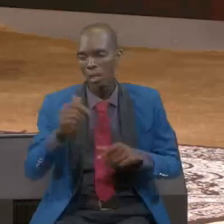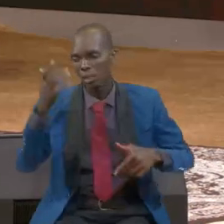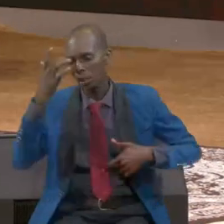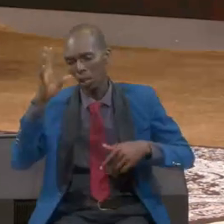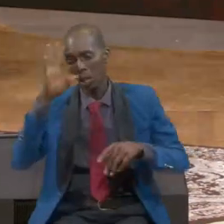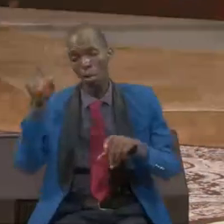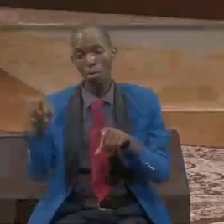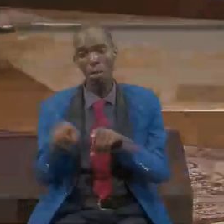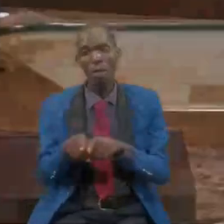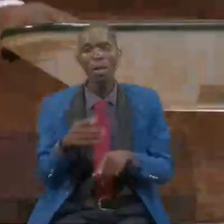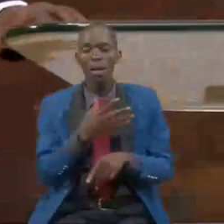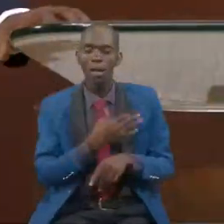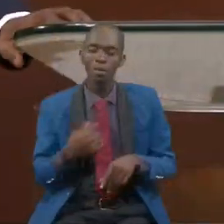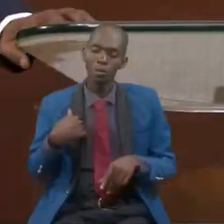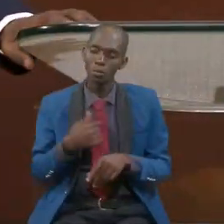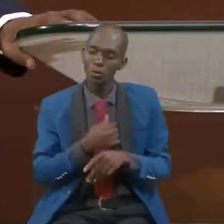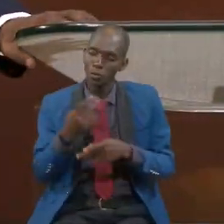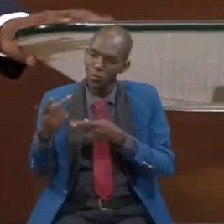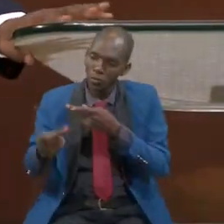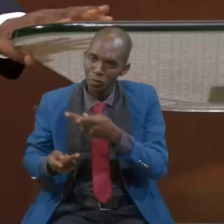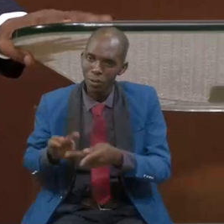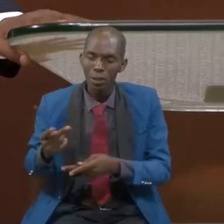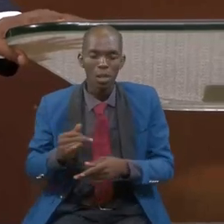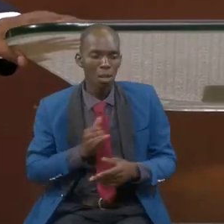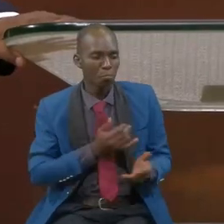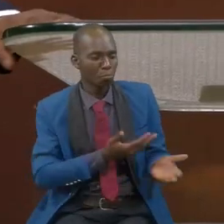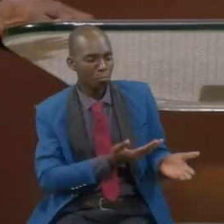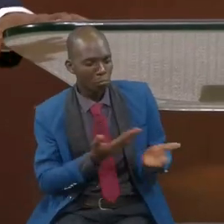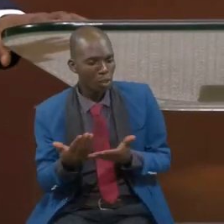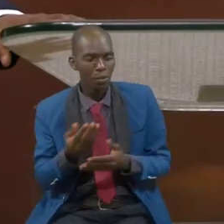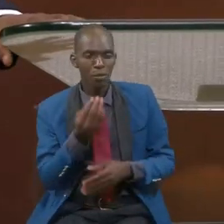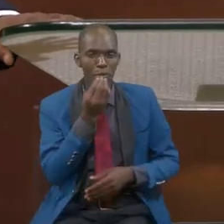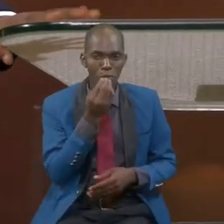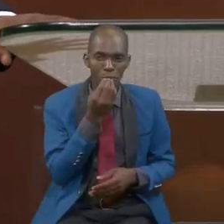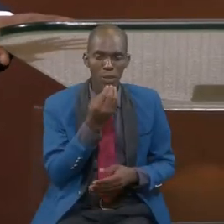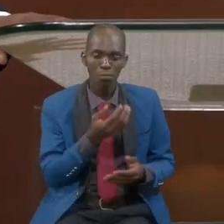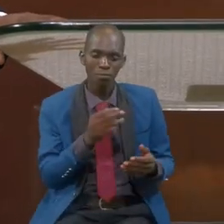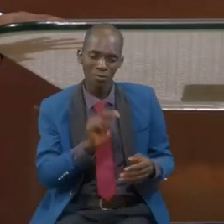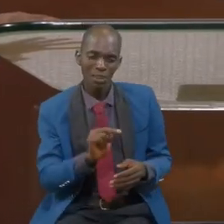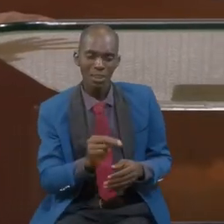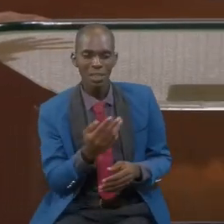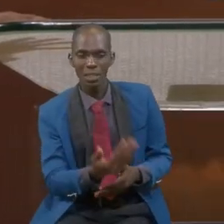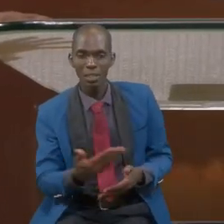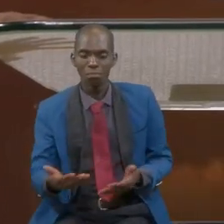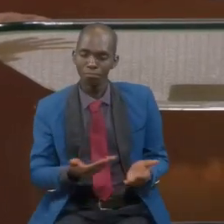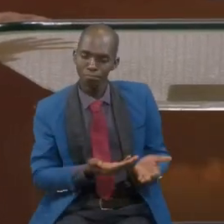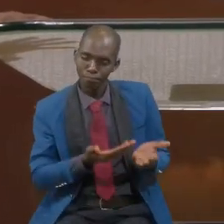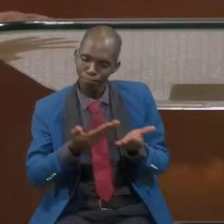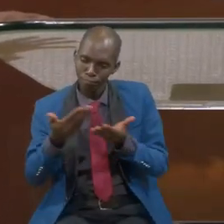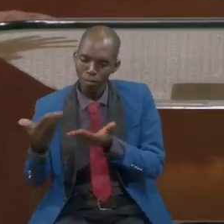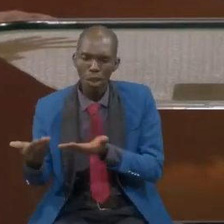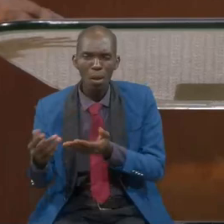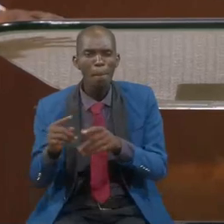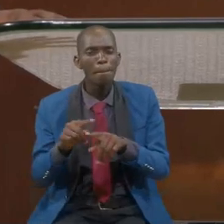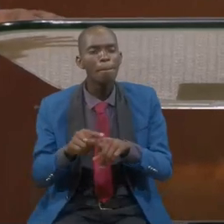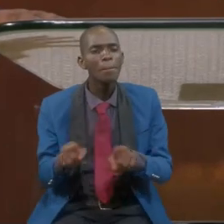frère malade et eu lorsqu'on je me je je j'y vais je lui